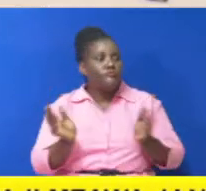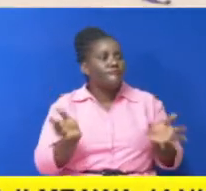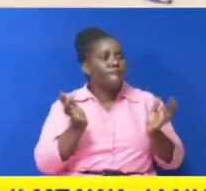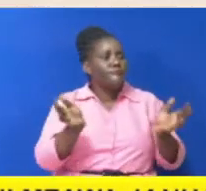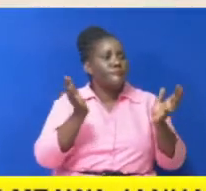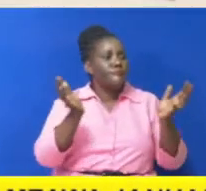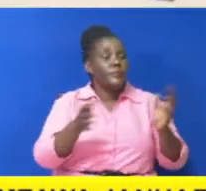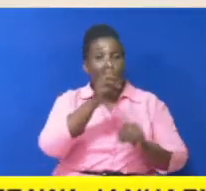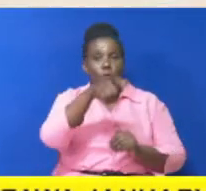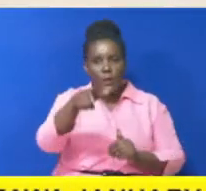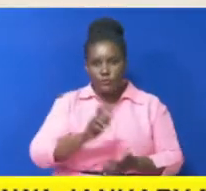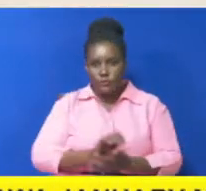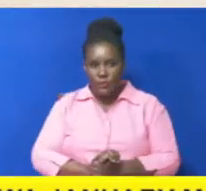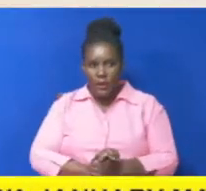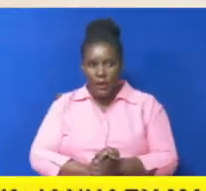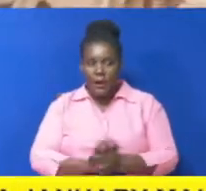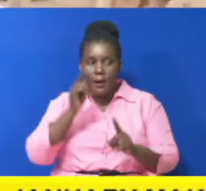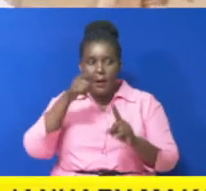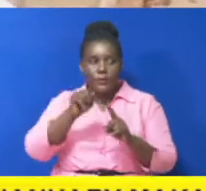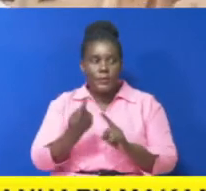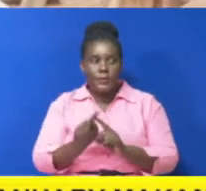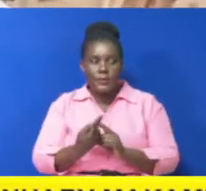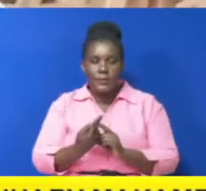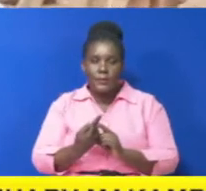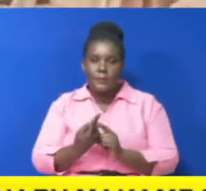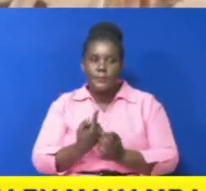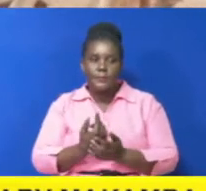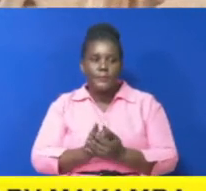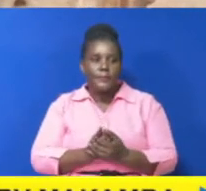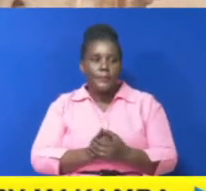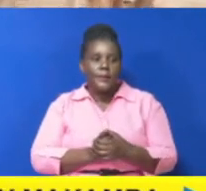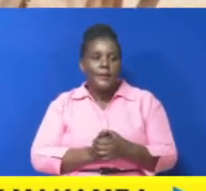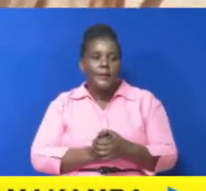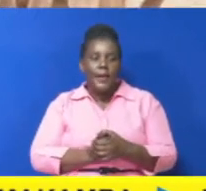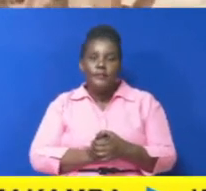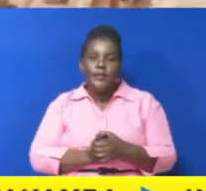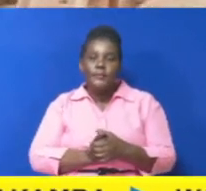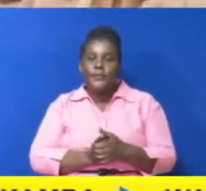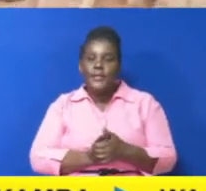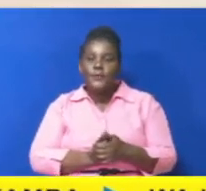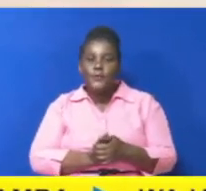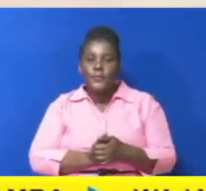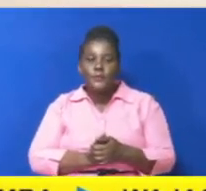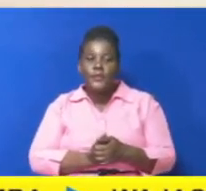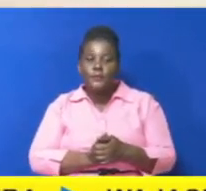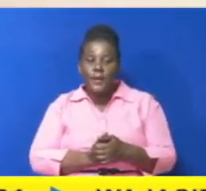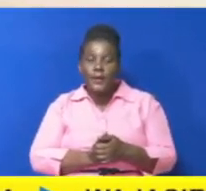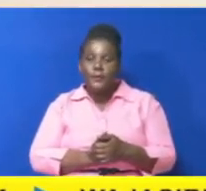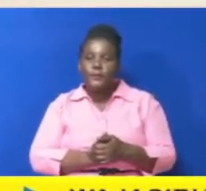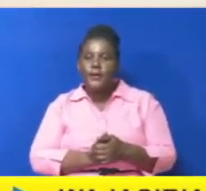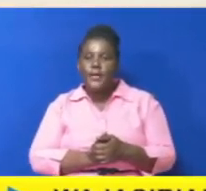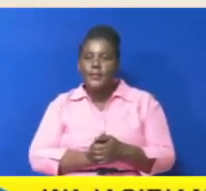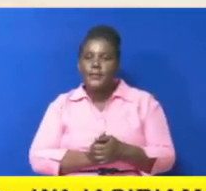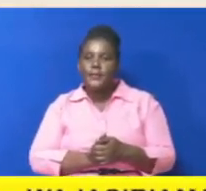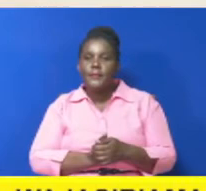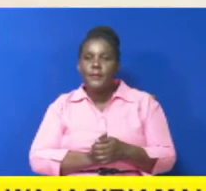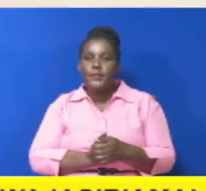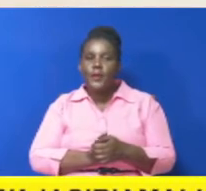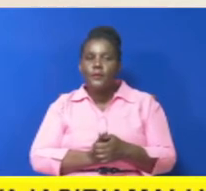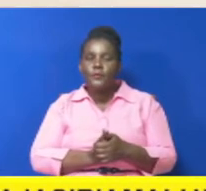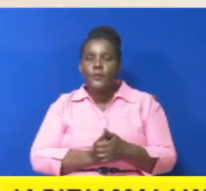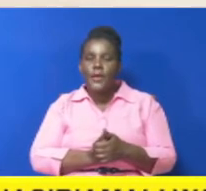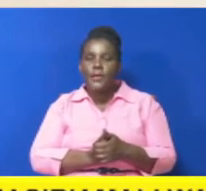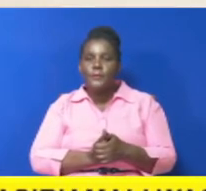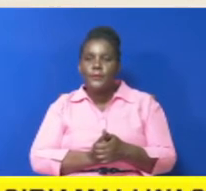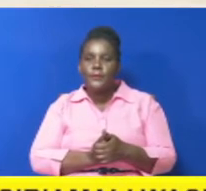Wasiogope kutaja juu ya vitu wanakavyokuwa na miliki kama mifugo, mashamba kwenye shughuli za uchumi watakazokuwa wanaulizwa,